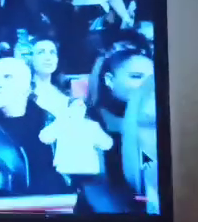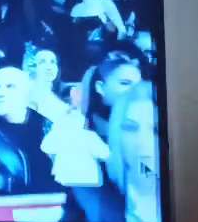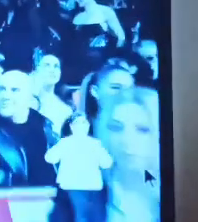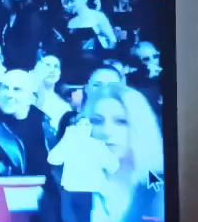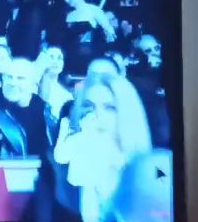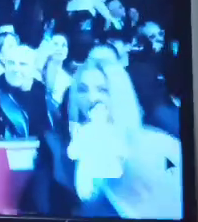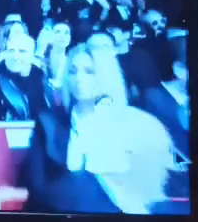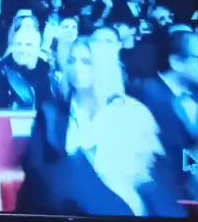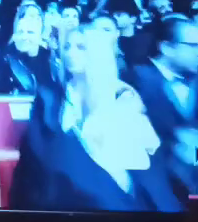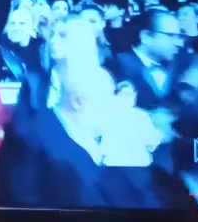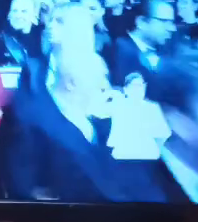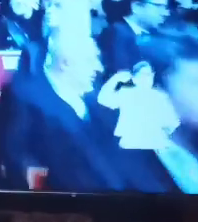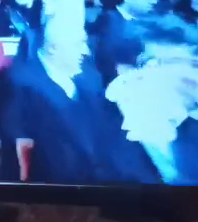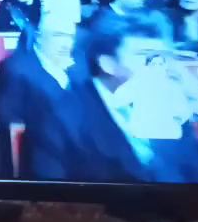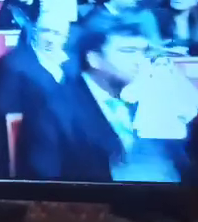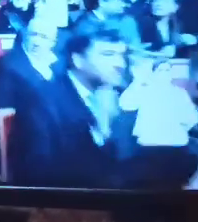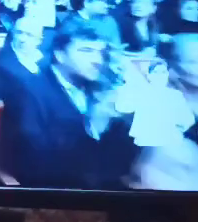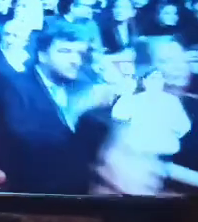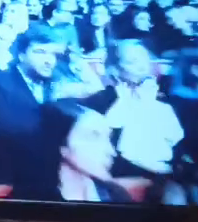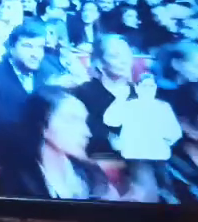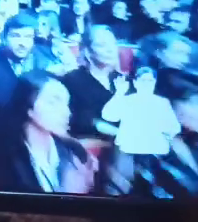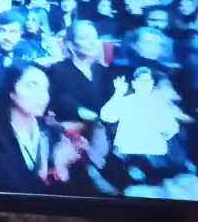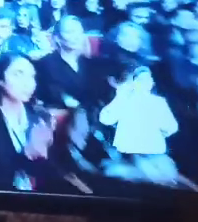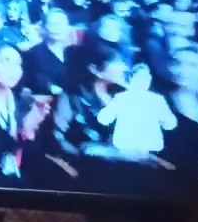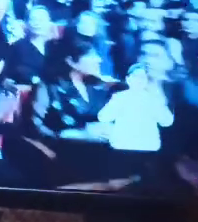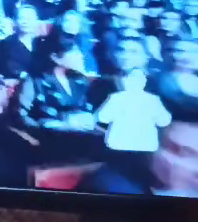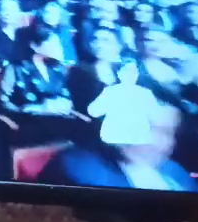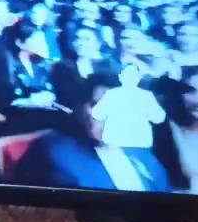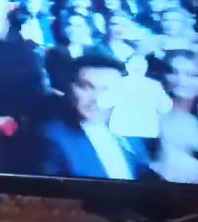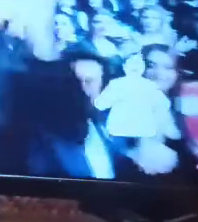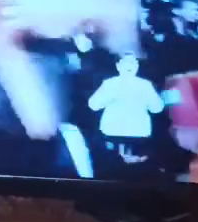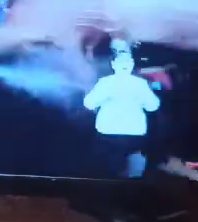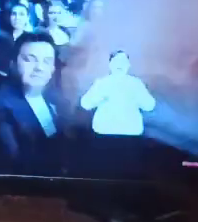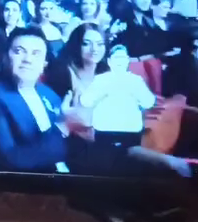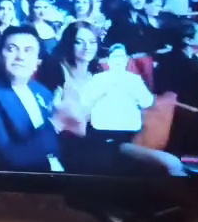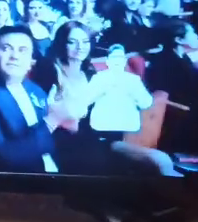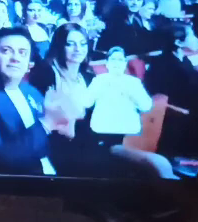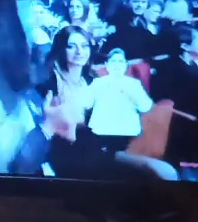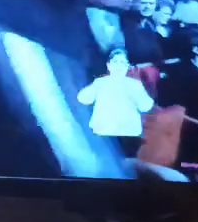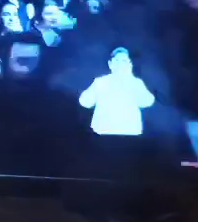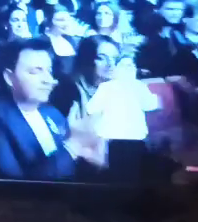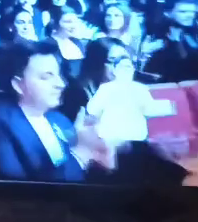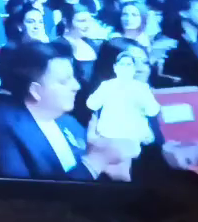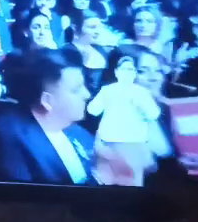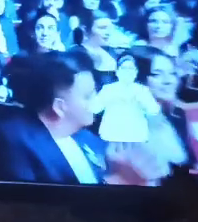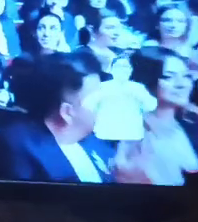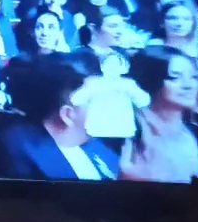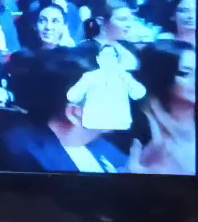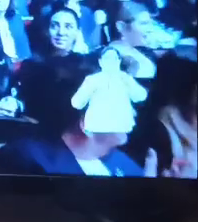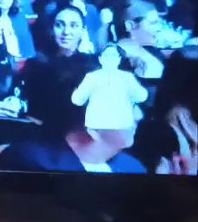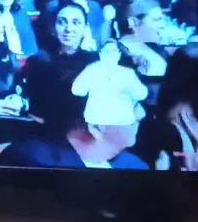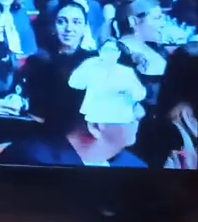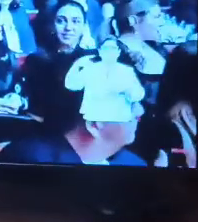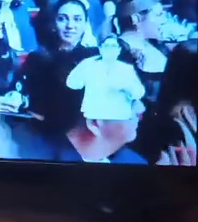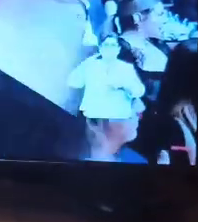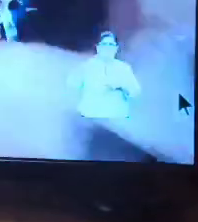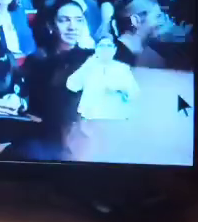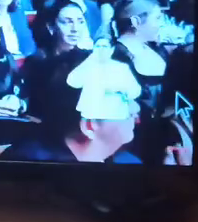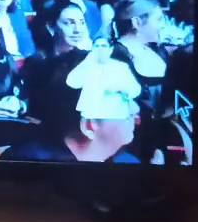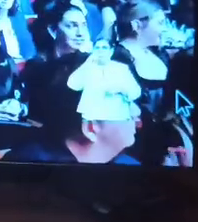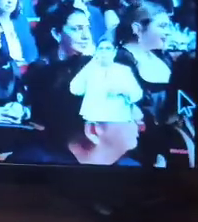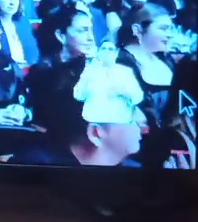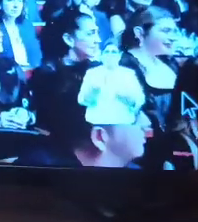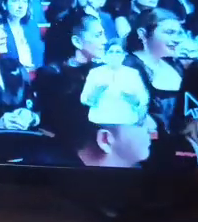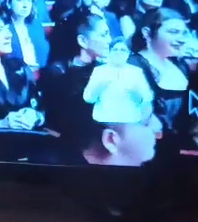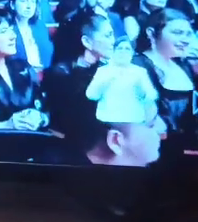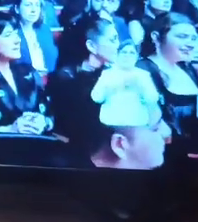نتونسته باشه، ولی افرا یعنی سیران و بقیه عوامل سریال همشون بودن،